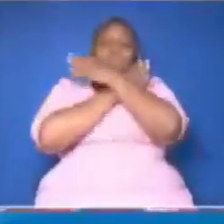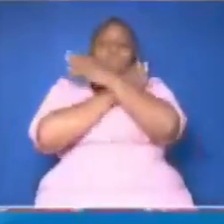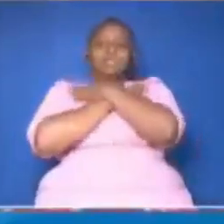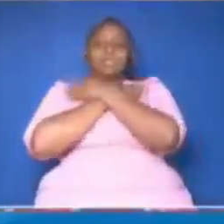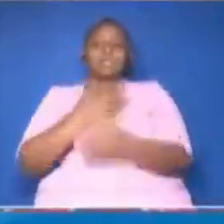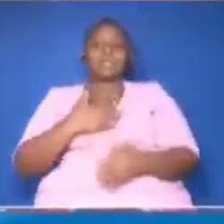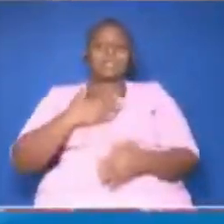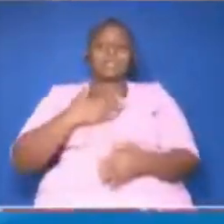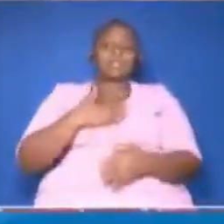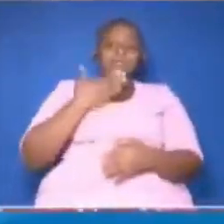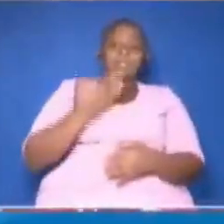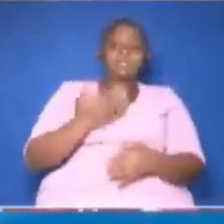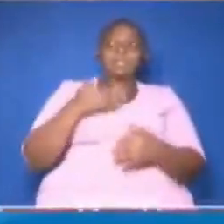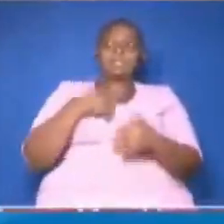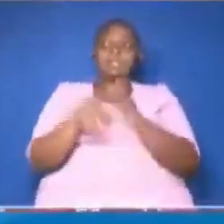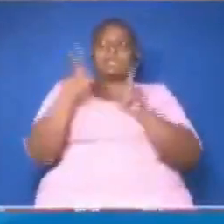katika